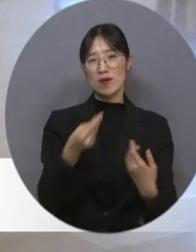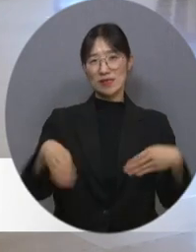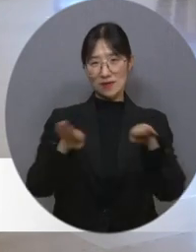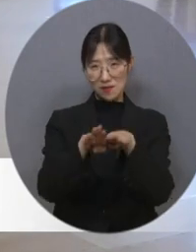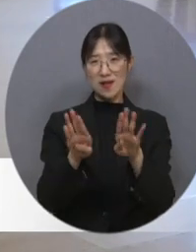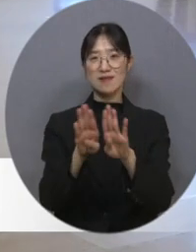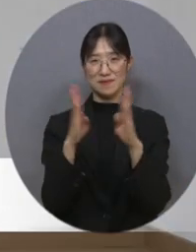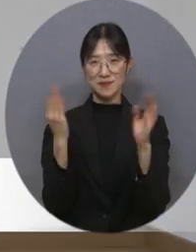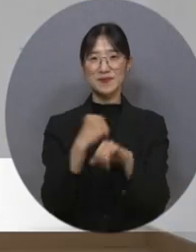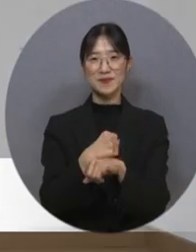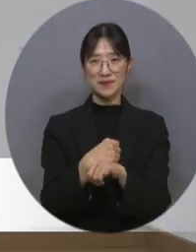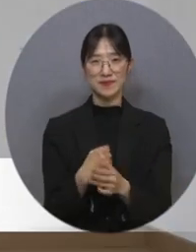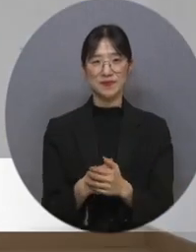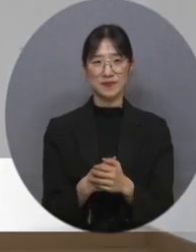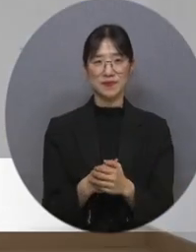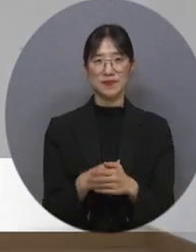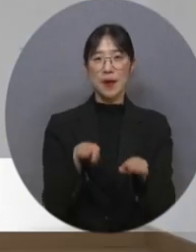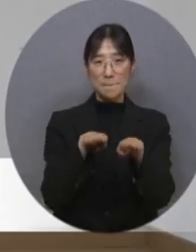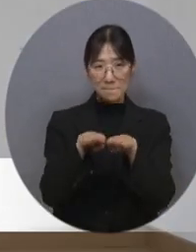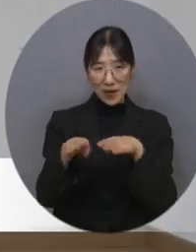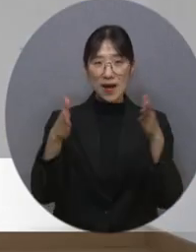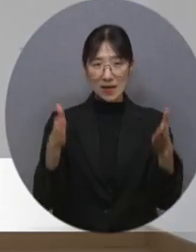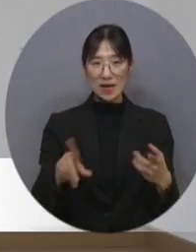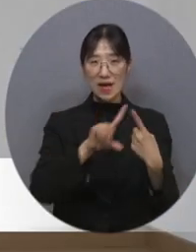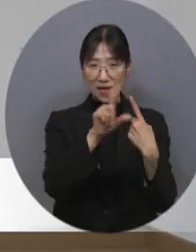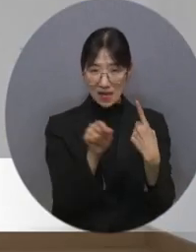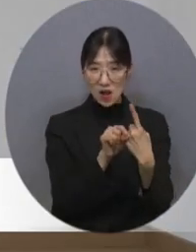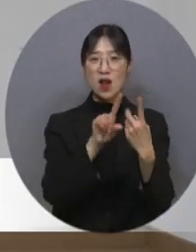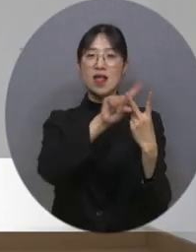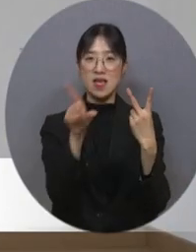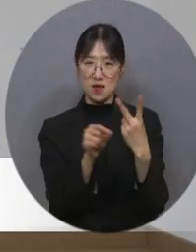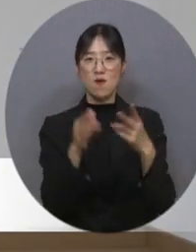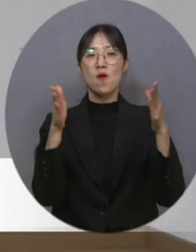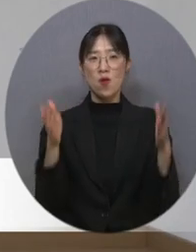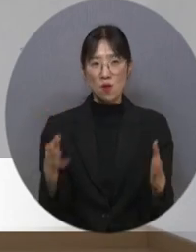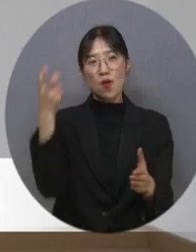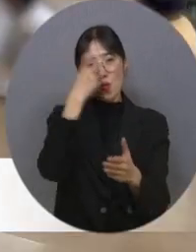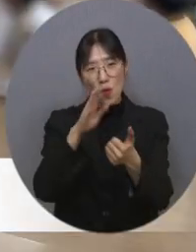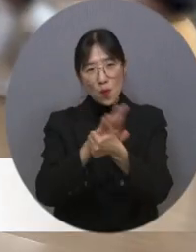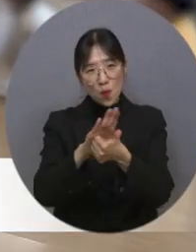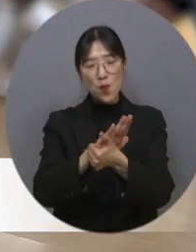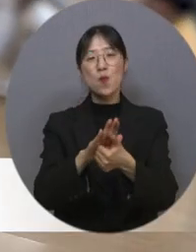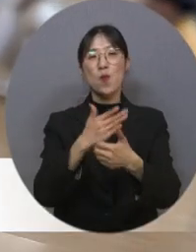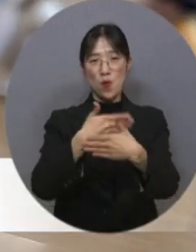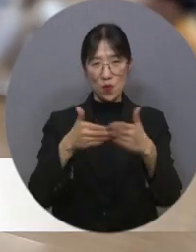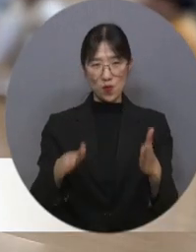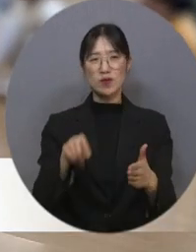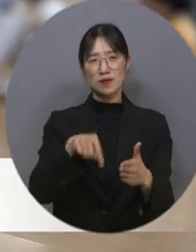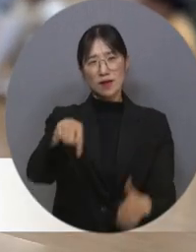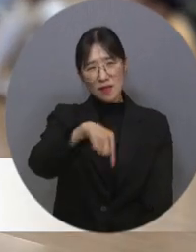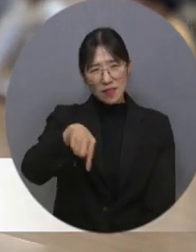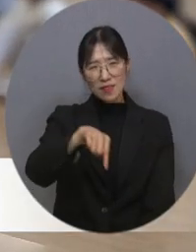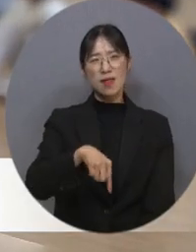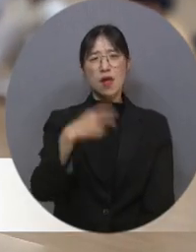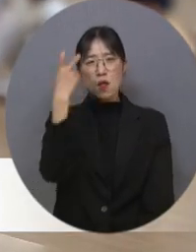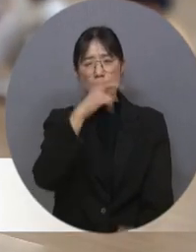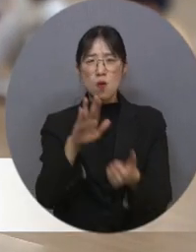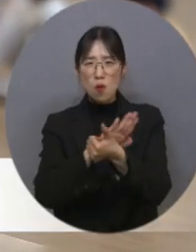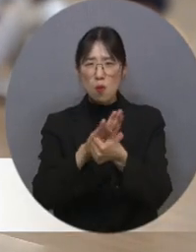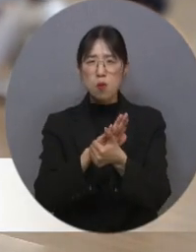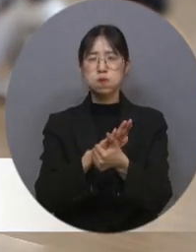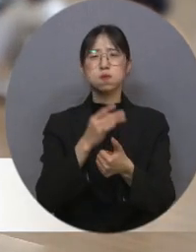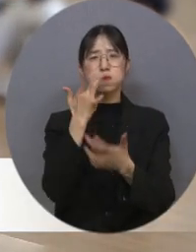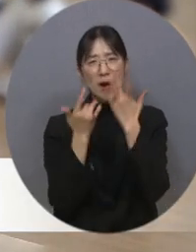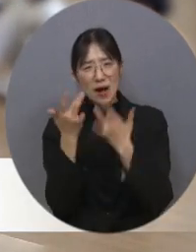종합사회복지관에서 열렸습니다. 방학 기간인 1월부터 2월까지 진행되는 돌봄교실은 군 내 돌봄 공백을